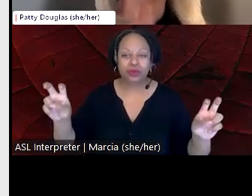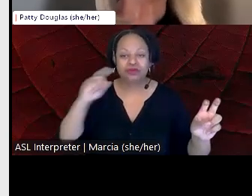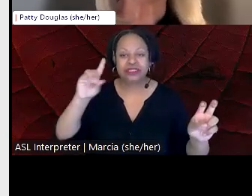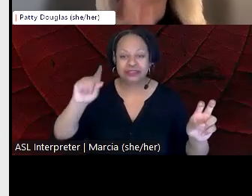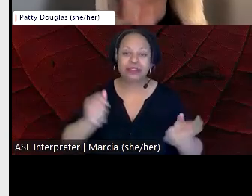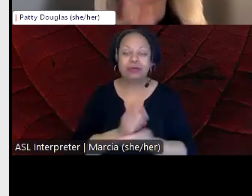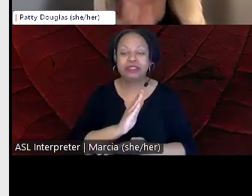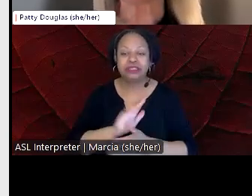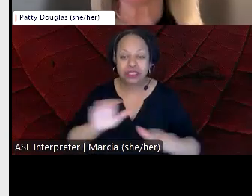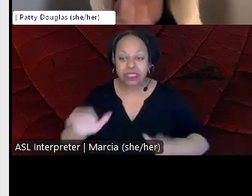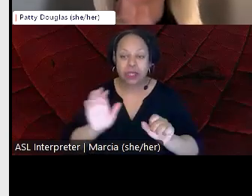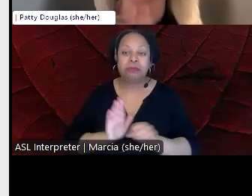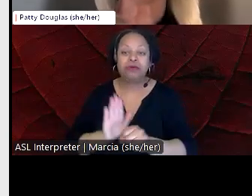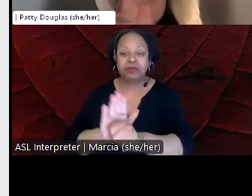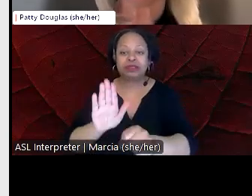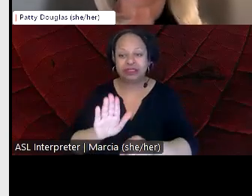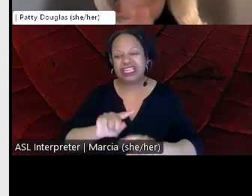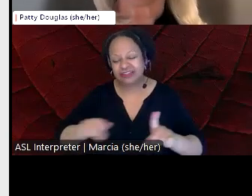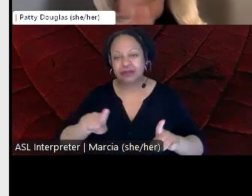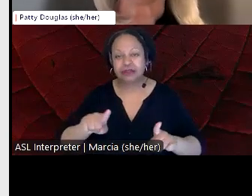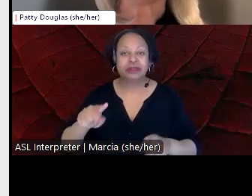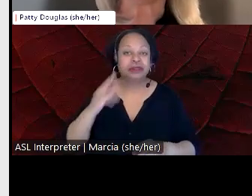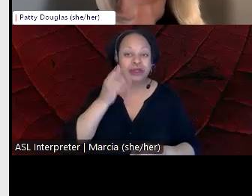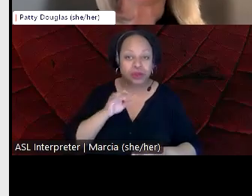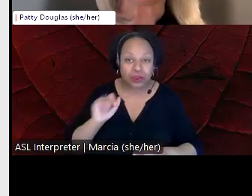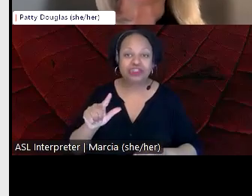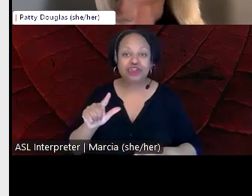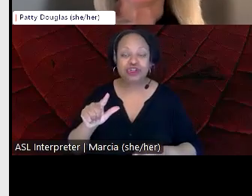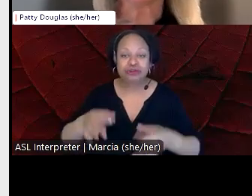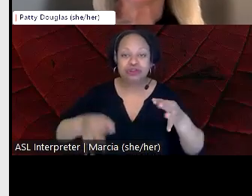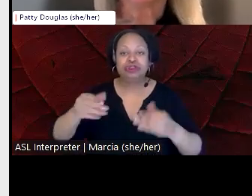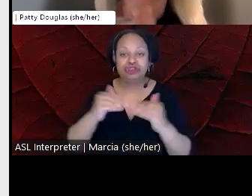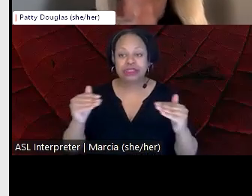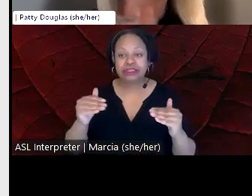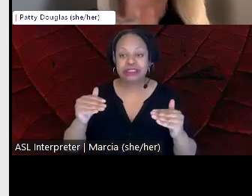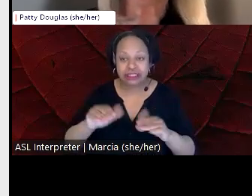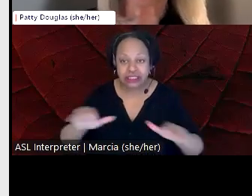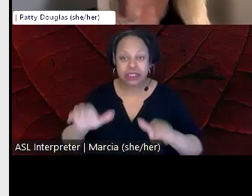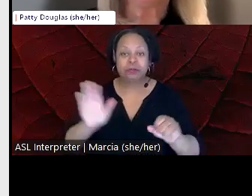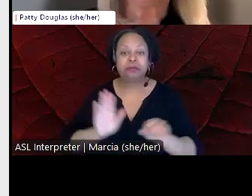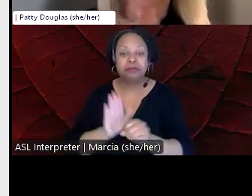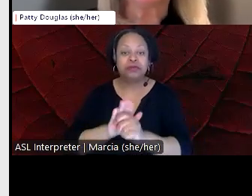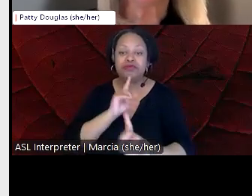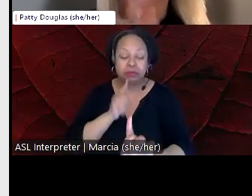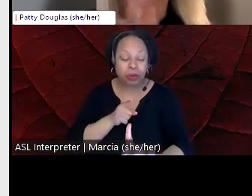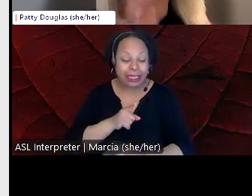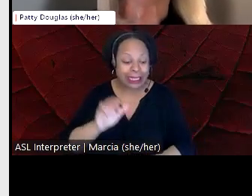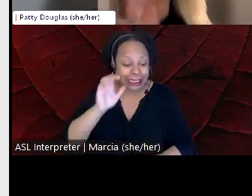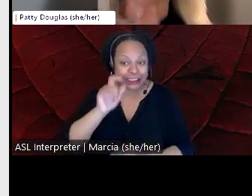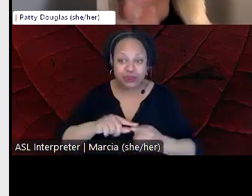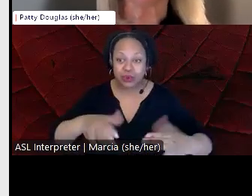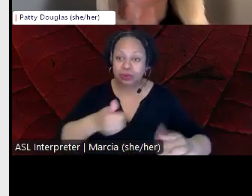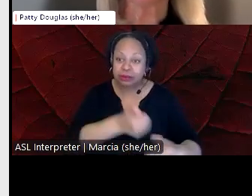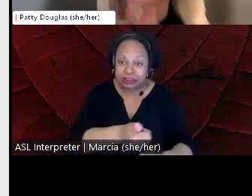the droit work you des do personnes is to racisées. listen Et sans doute, to ça fait partie de beaucoup du neurodivergent travail que vous faites, people's c'est-à-dire lives. écouter So les let me personnes just familiarize neurodivergentes you with a